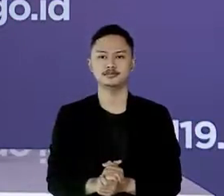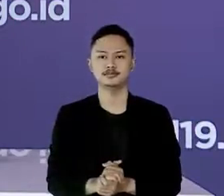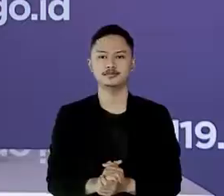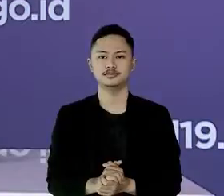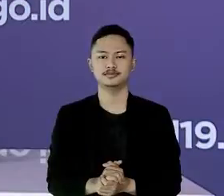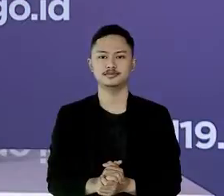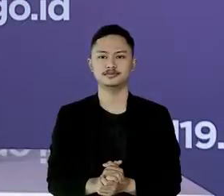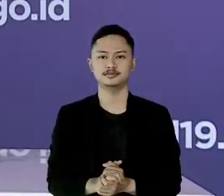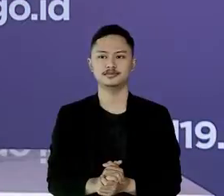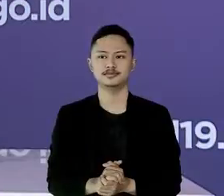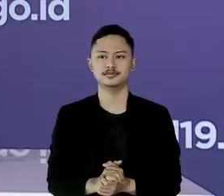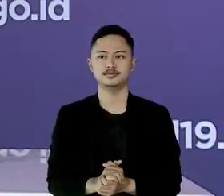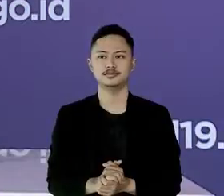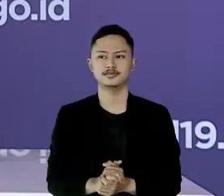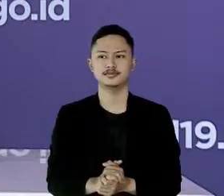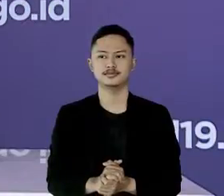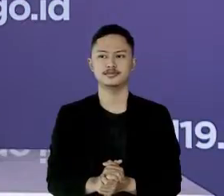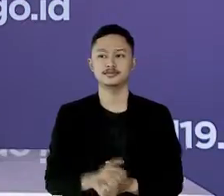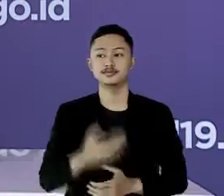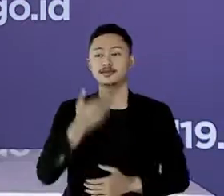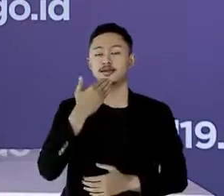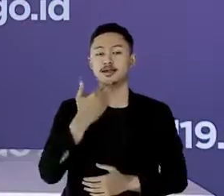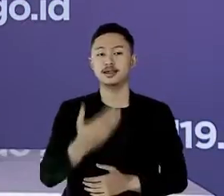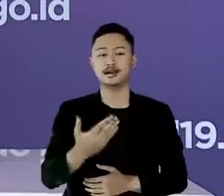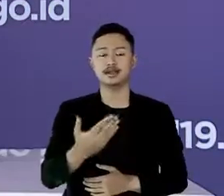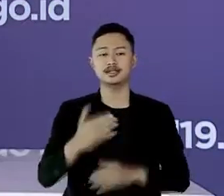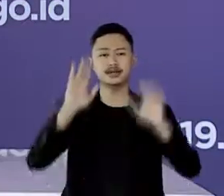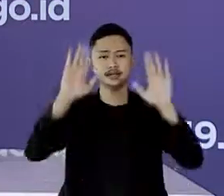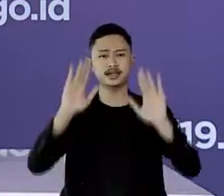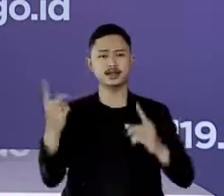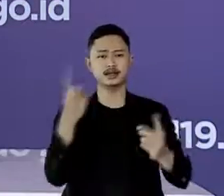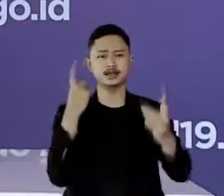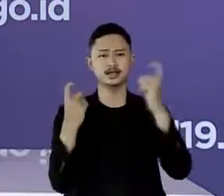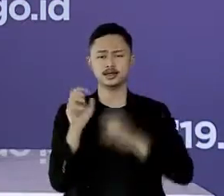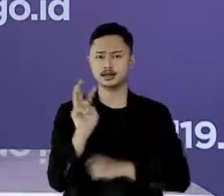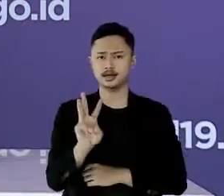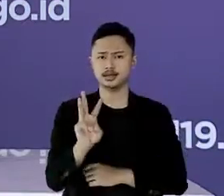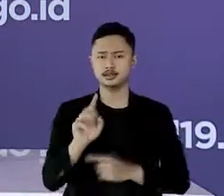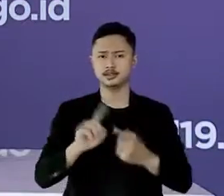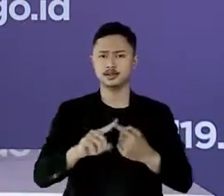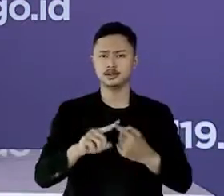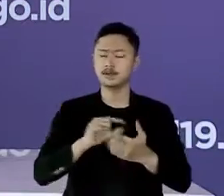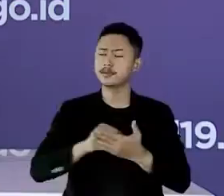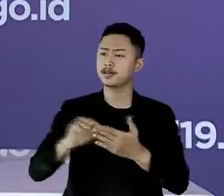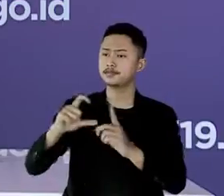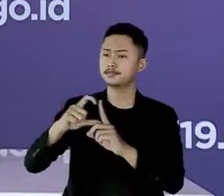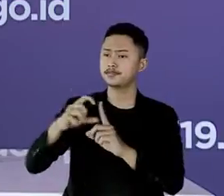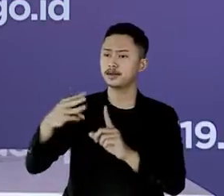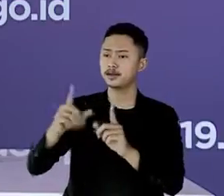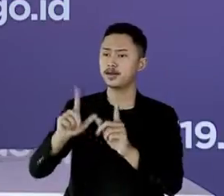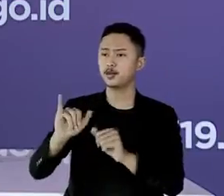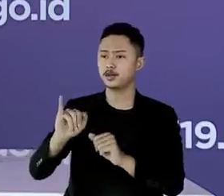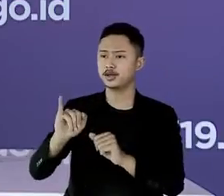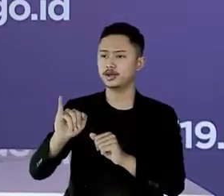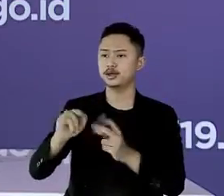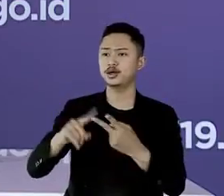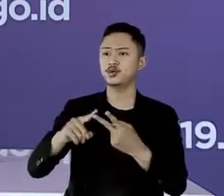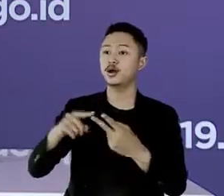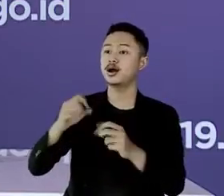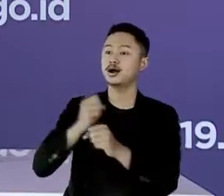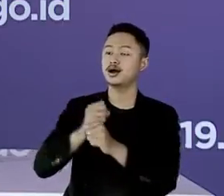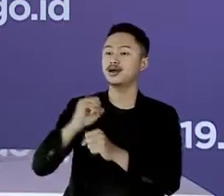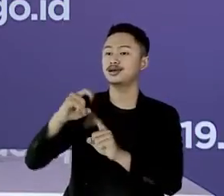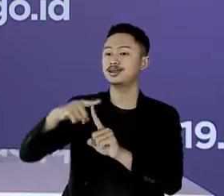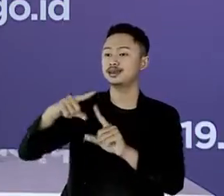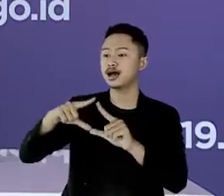Terima kasih bro Hai ada tiga pertanyaan dari media yang pertama dari Dewi Temple Gita bio-e